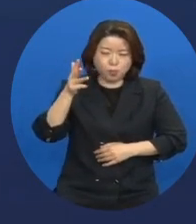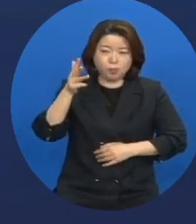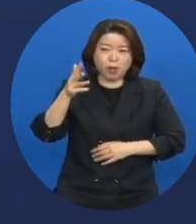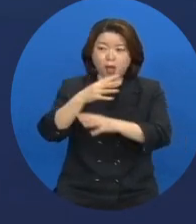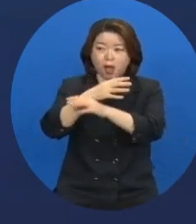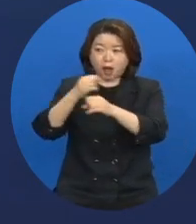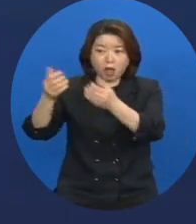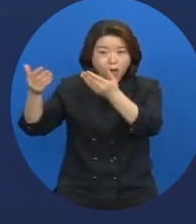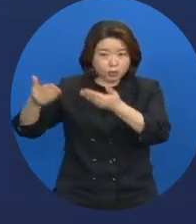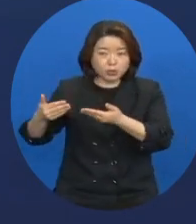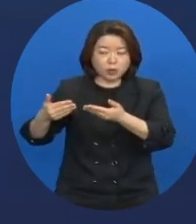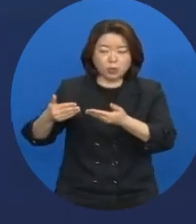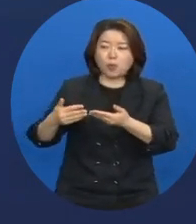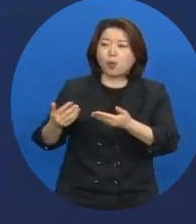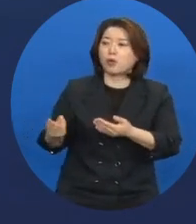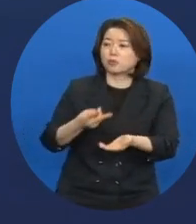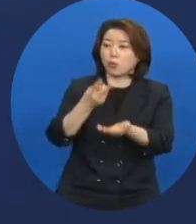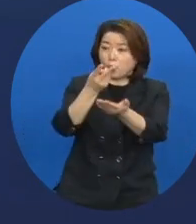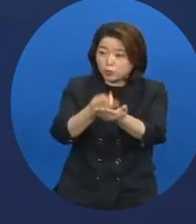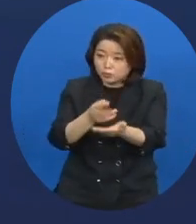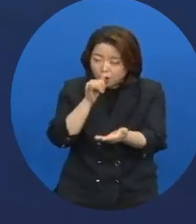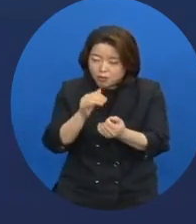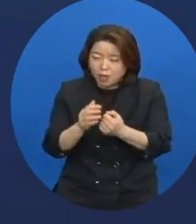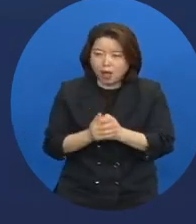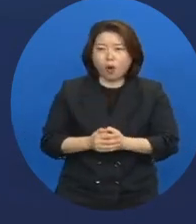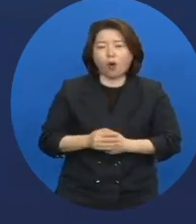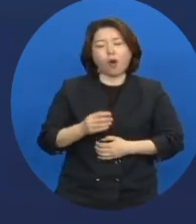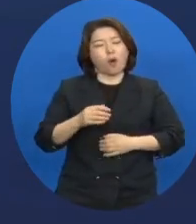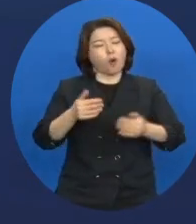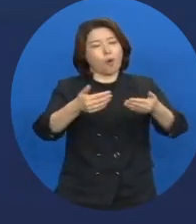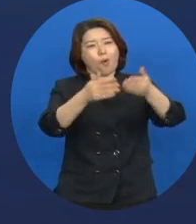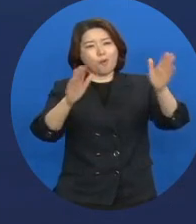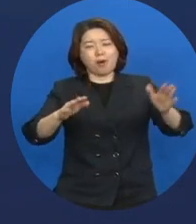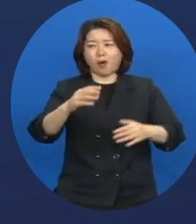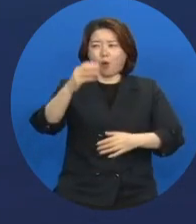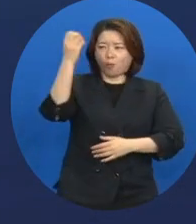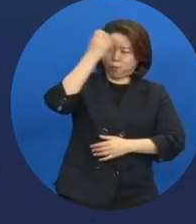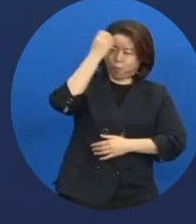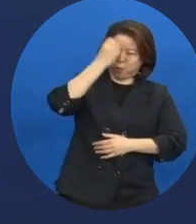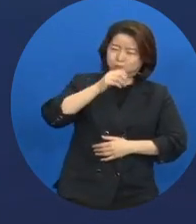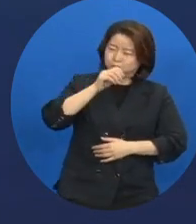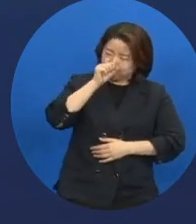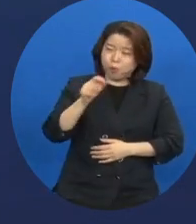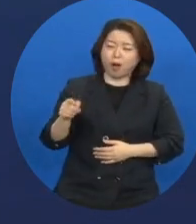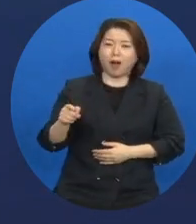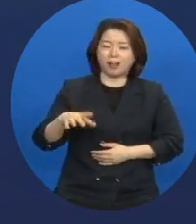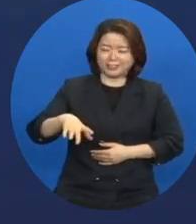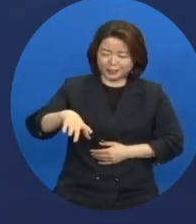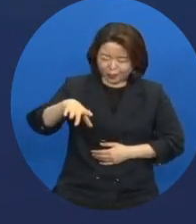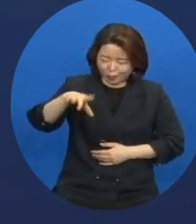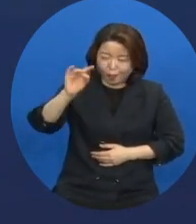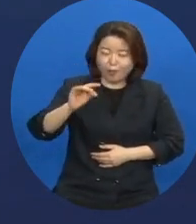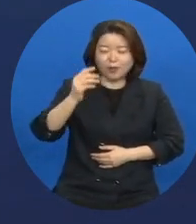되었는데, 아, 그 방이 얼마나 좋은지 저는 처음 그 호텔에